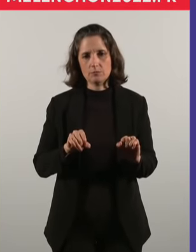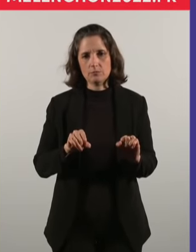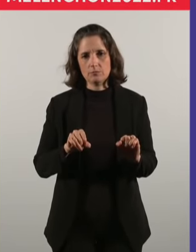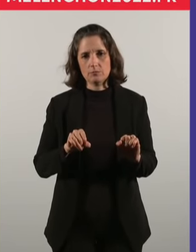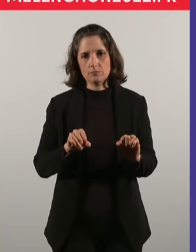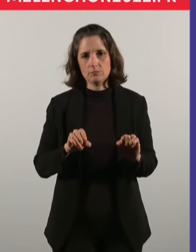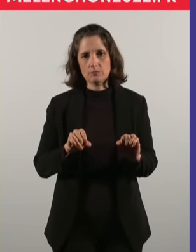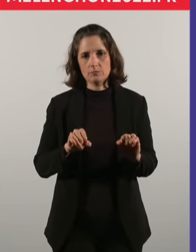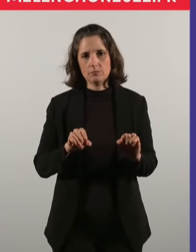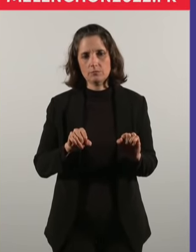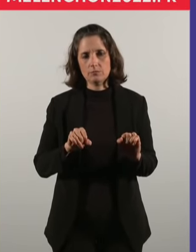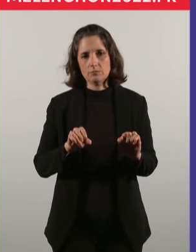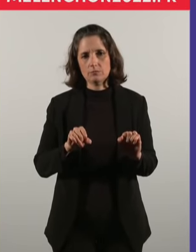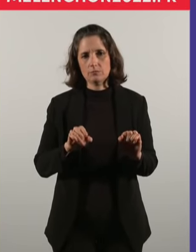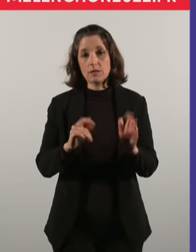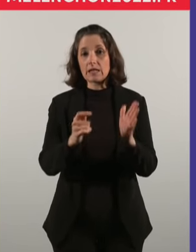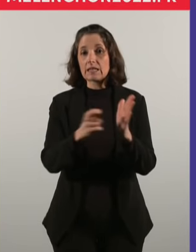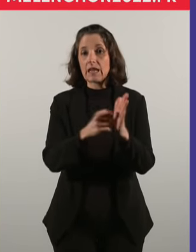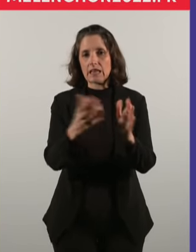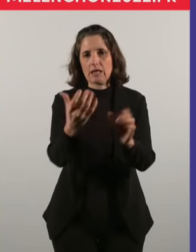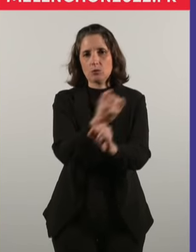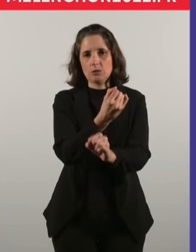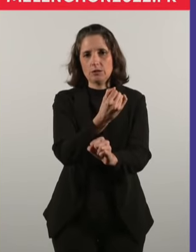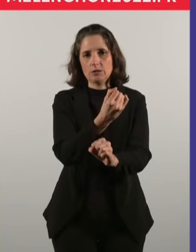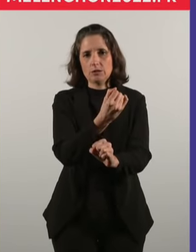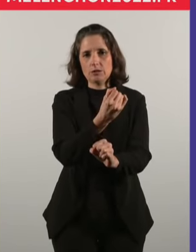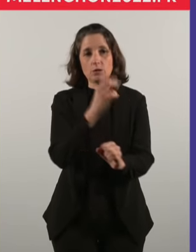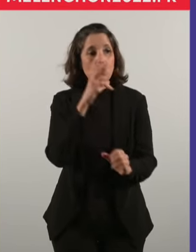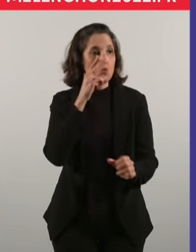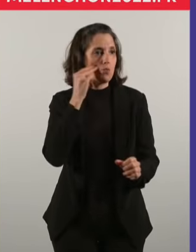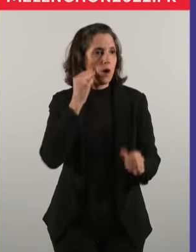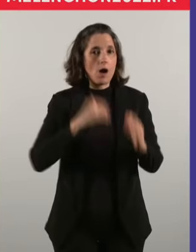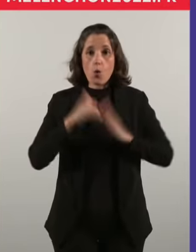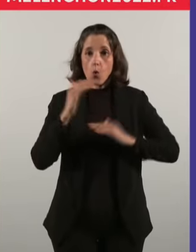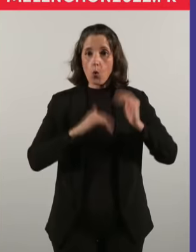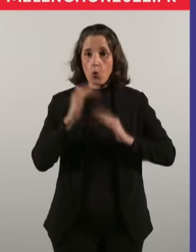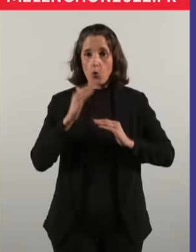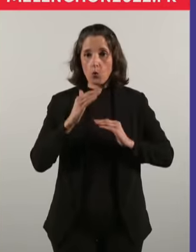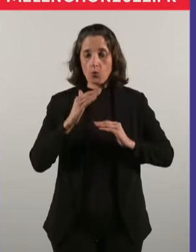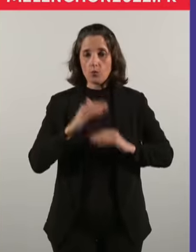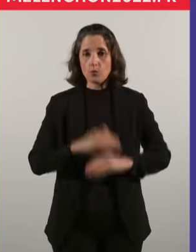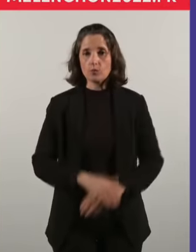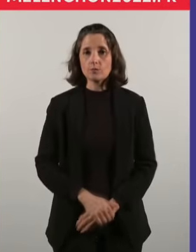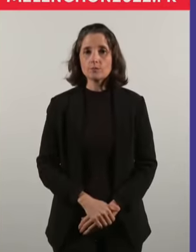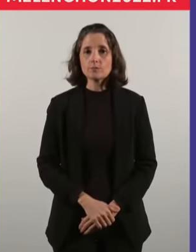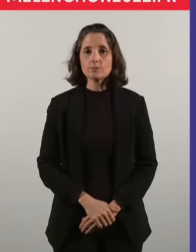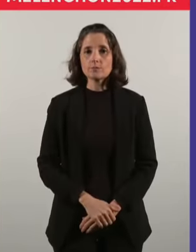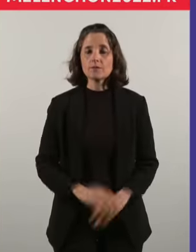le genre humain sera heureux. Vive la République !